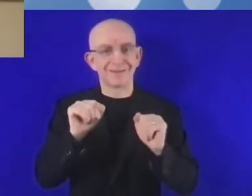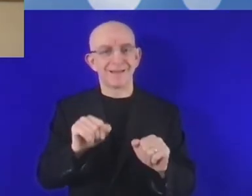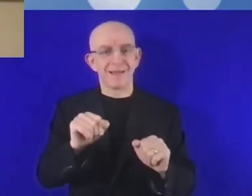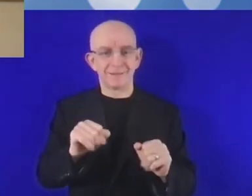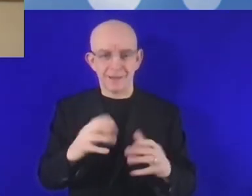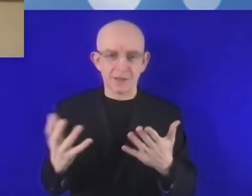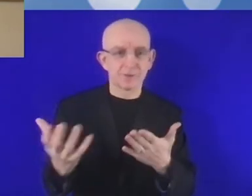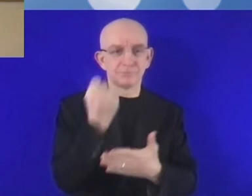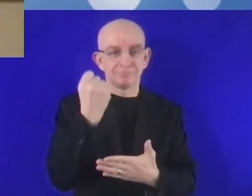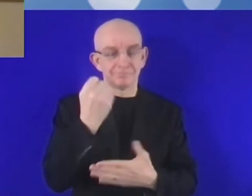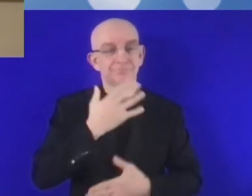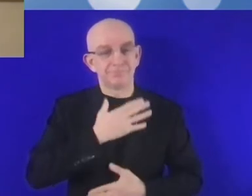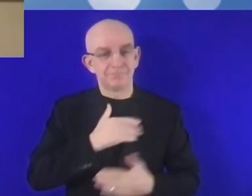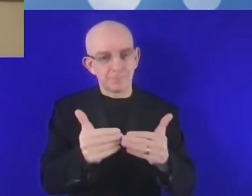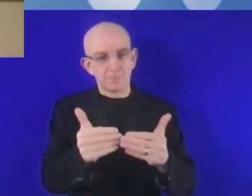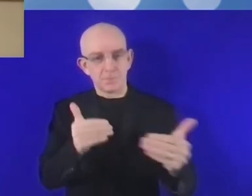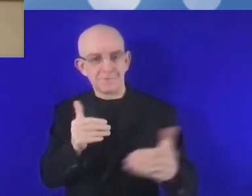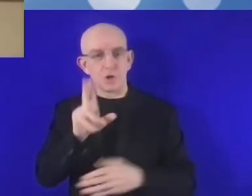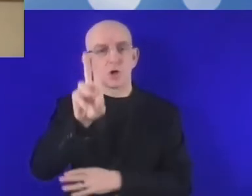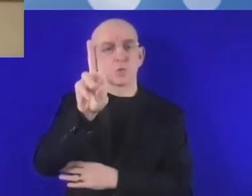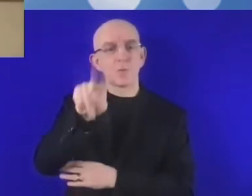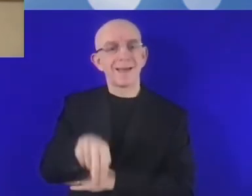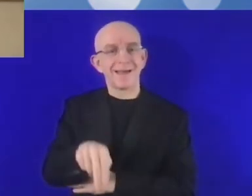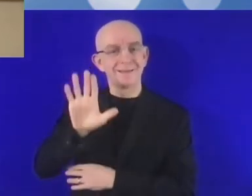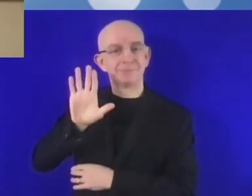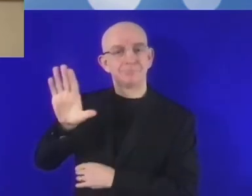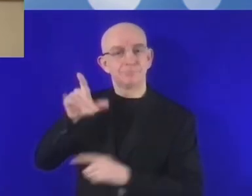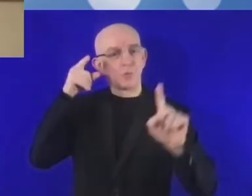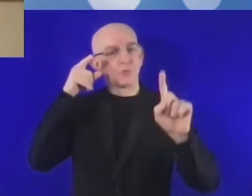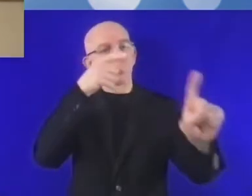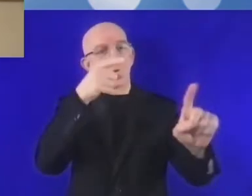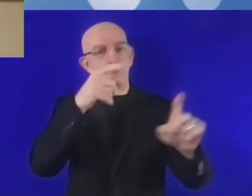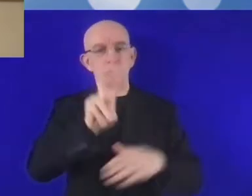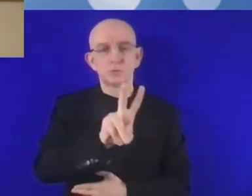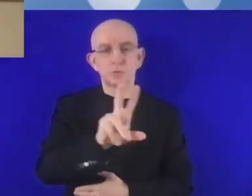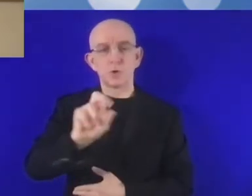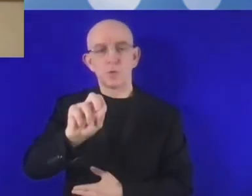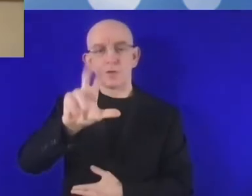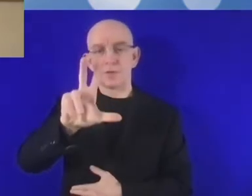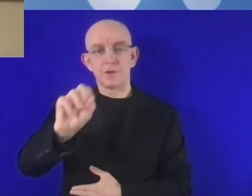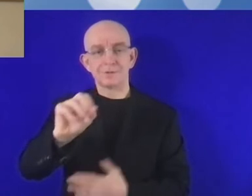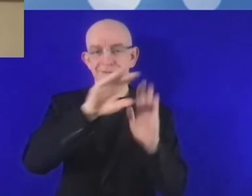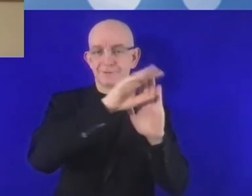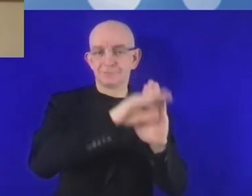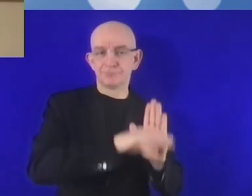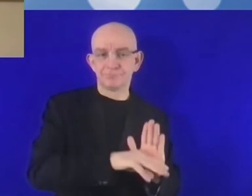للوصول إلى تأمين وصول تام للجميع إلى الإنترنت، وهذا